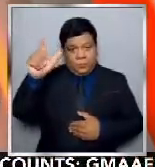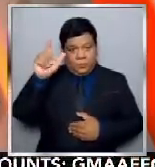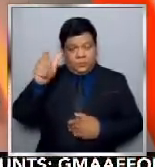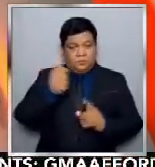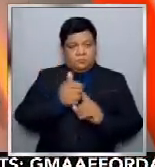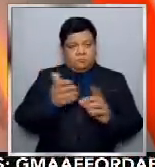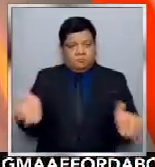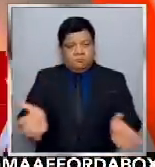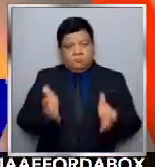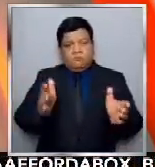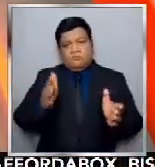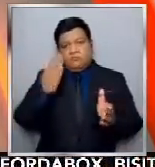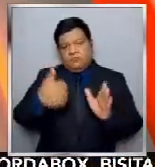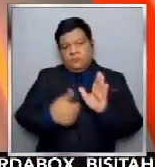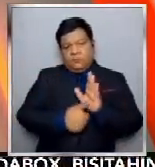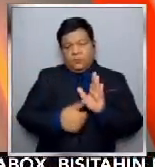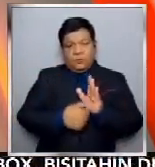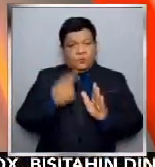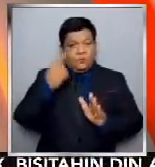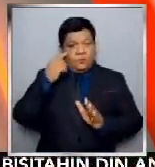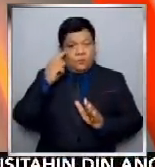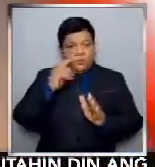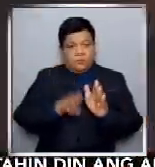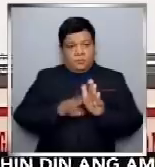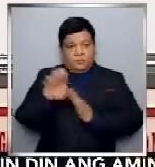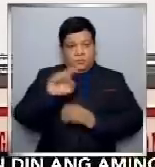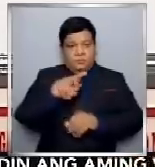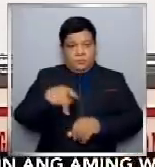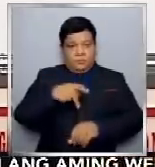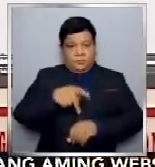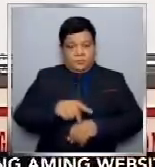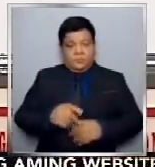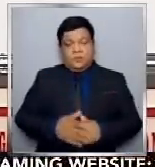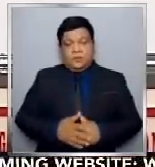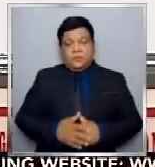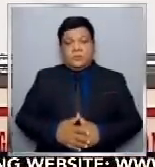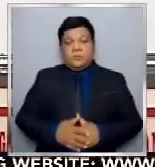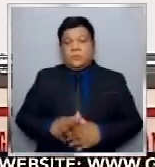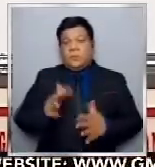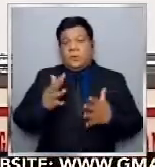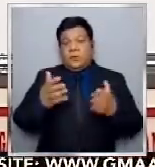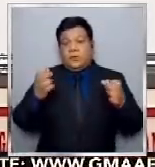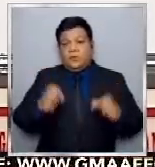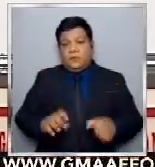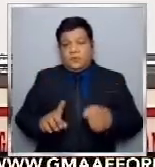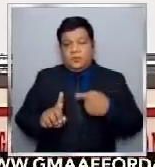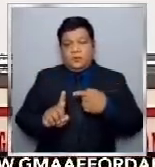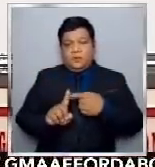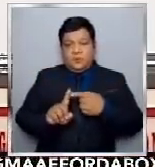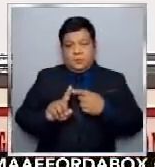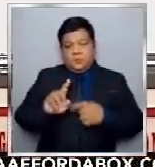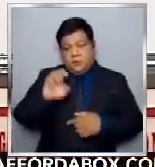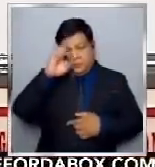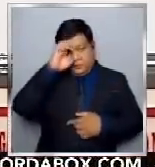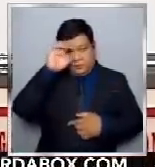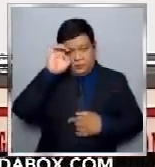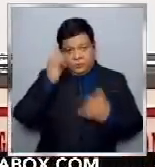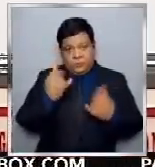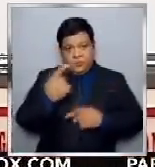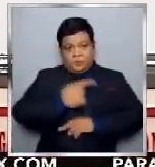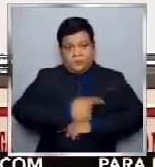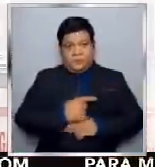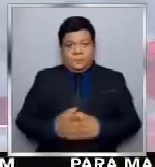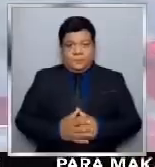sa eleksyon para sa ikaunlad ng bansa. Wala namang pampubliko aktibidad si Ernesto Abella ngayong araw.